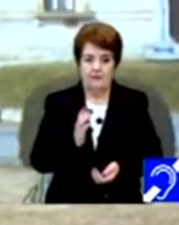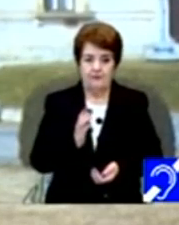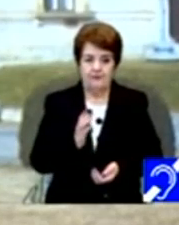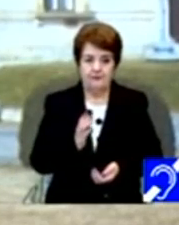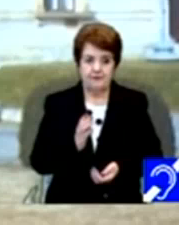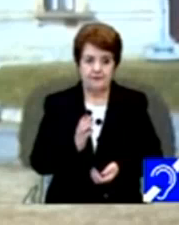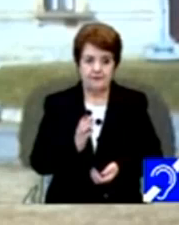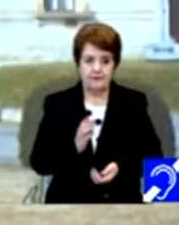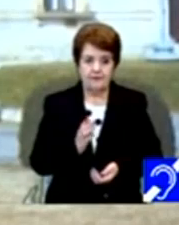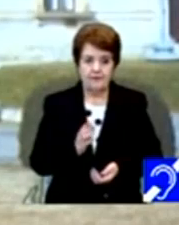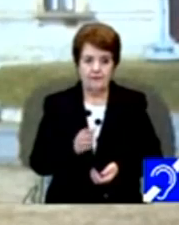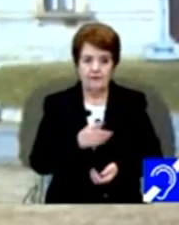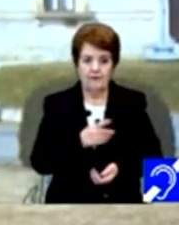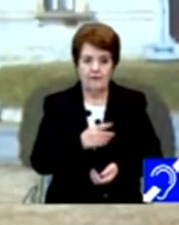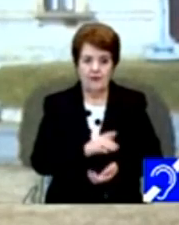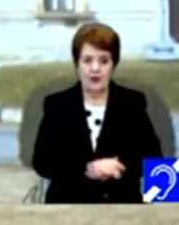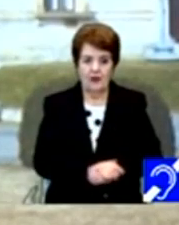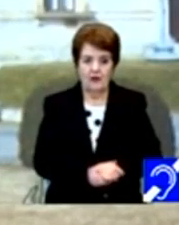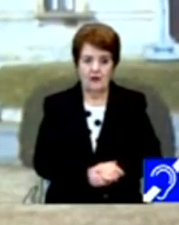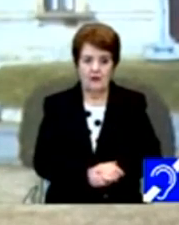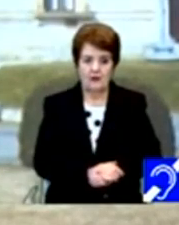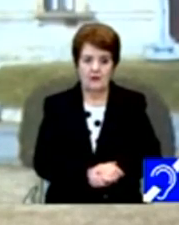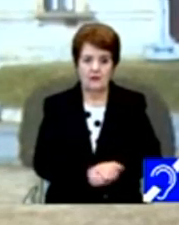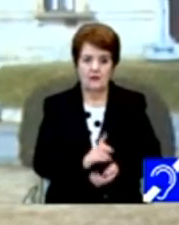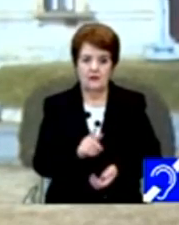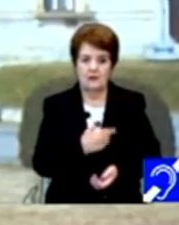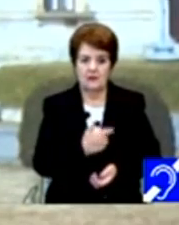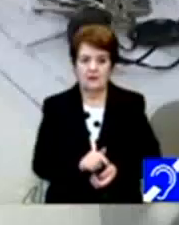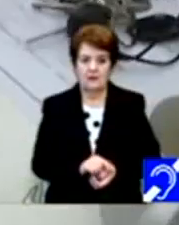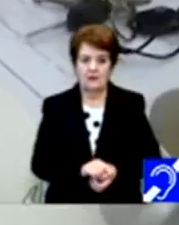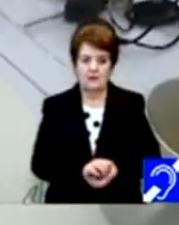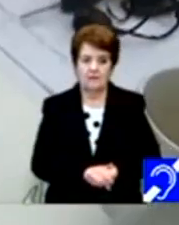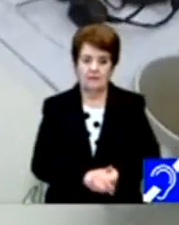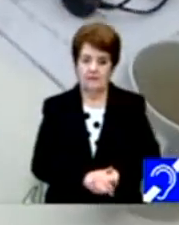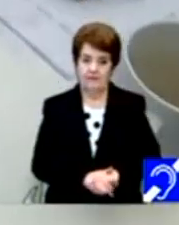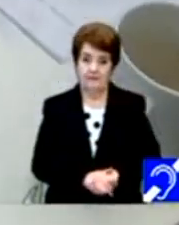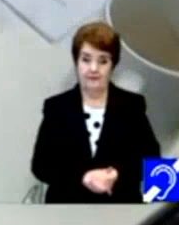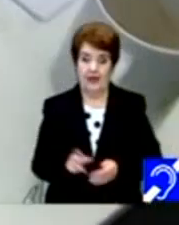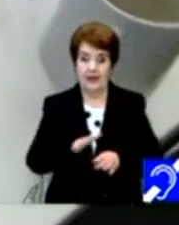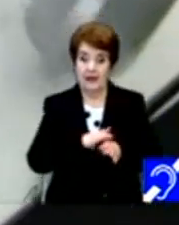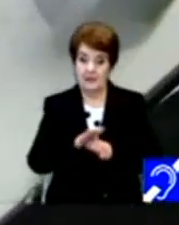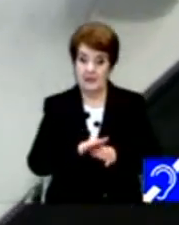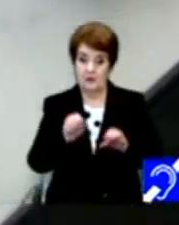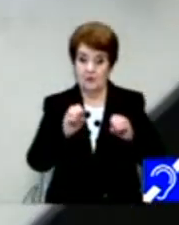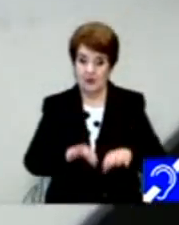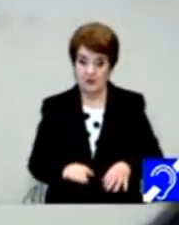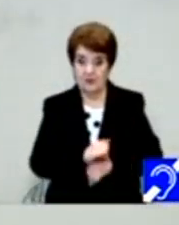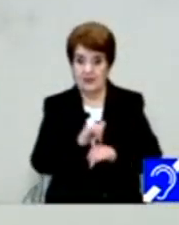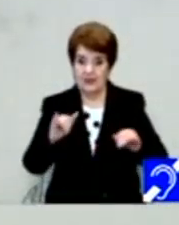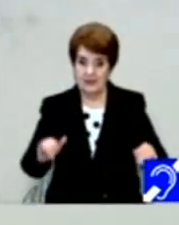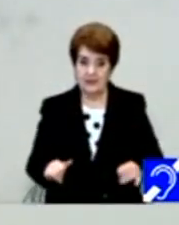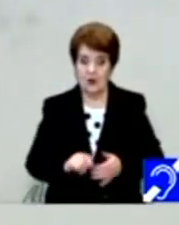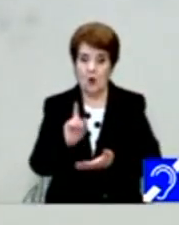razantně neklesá a v žádném případě ještě neklesají počty zátěže. Executivul a decis și extinderea